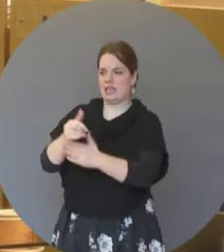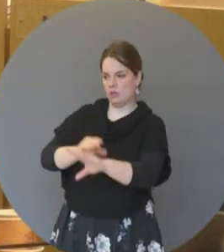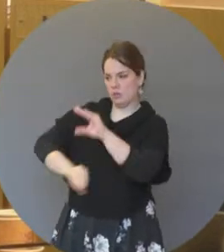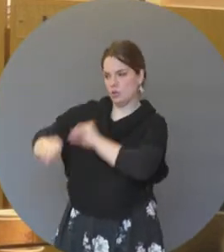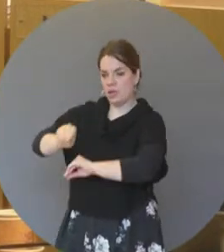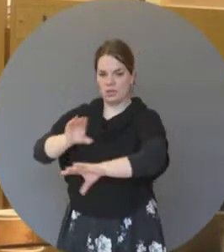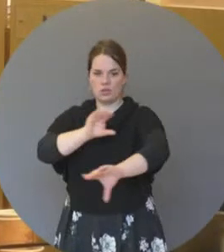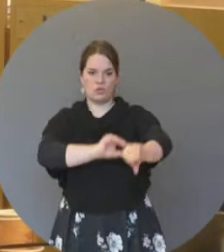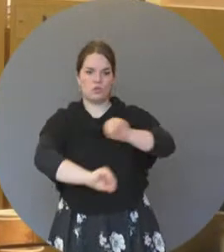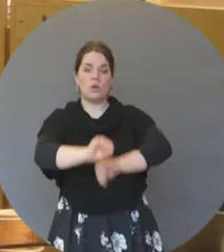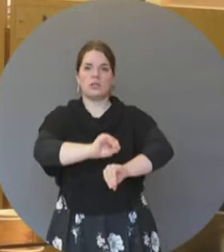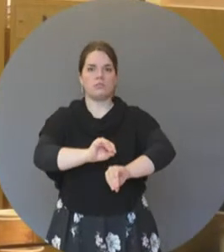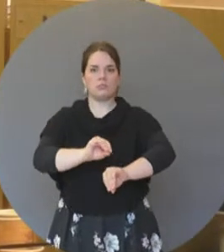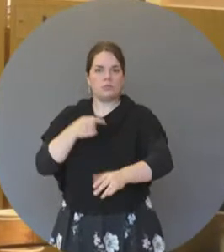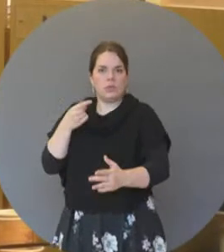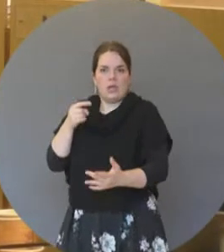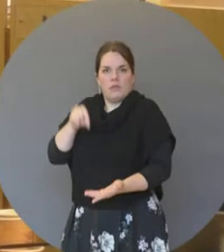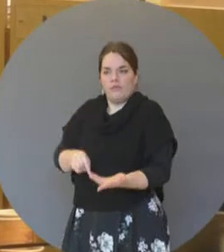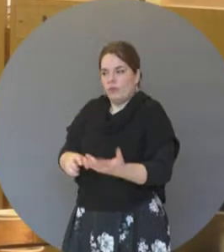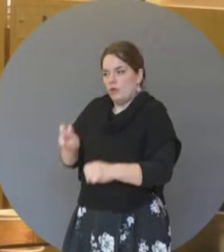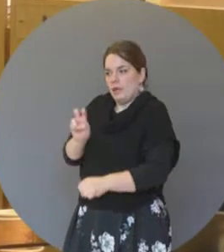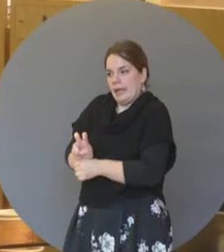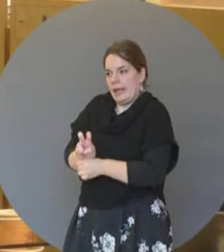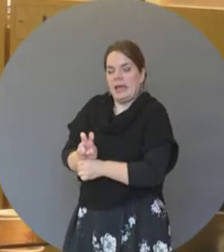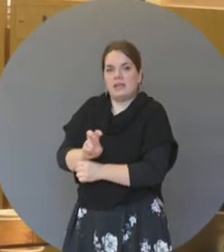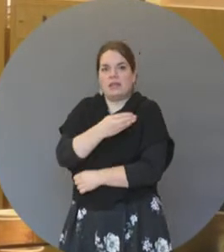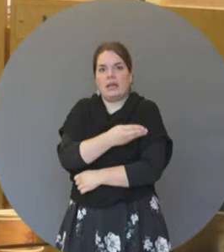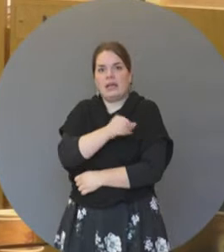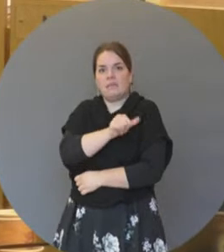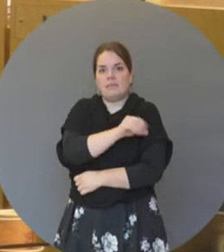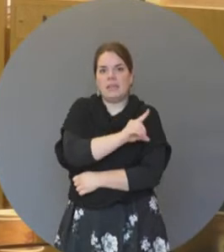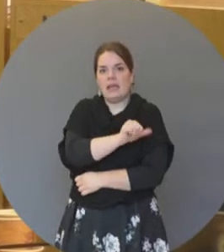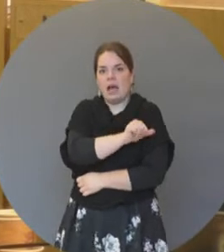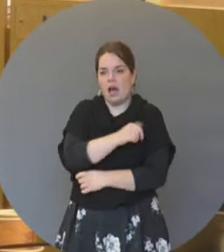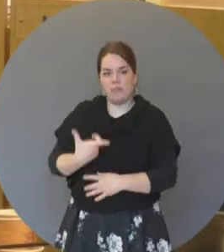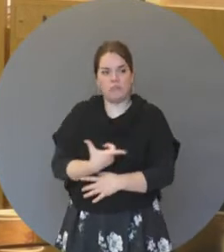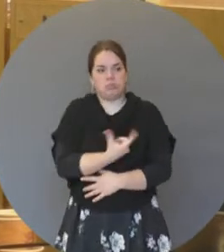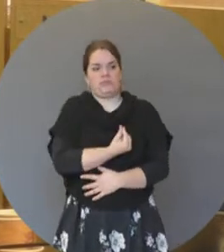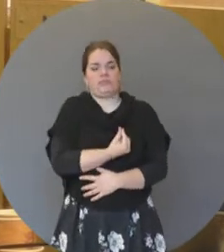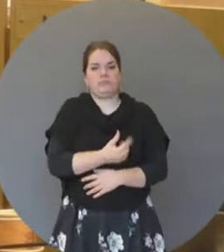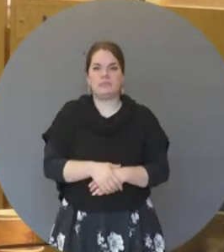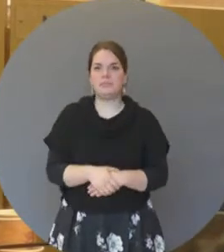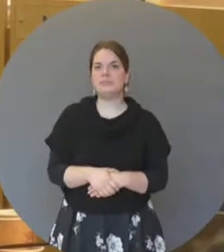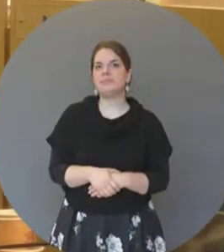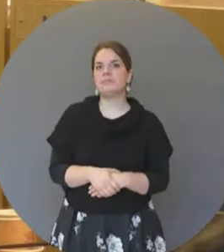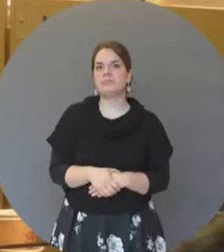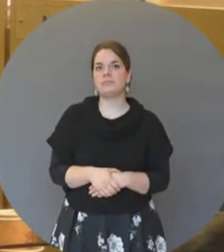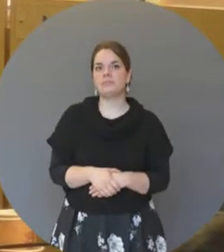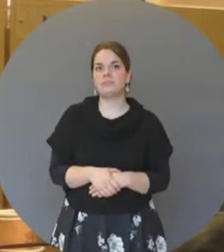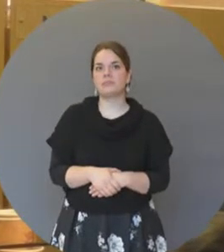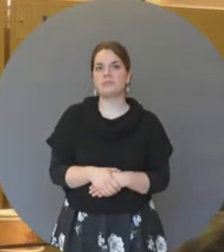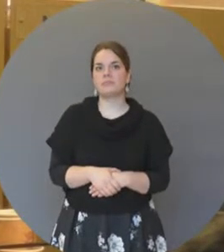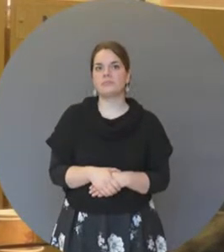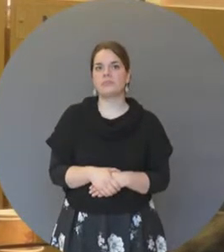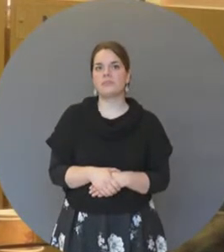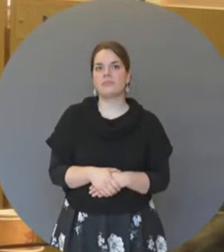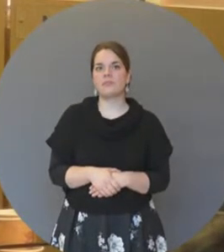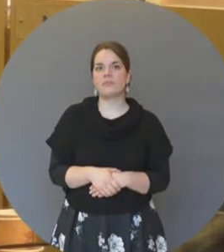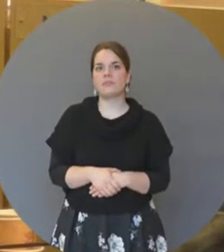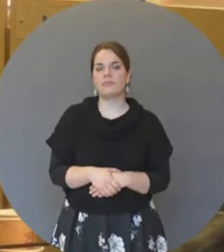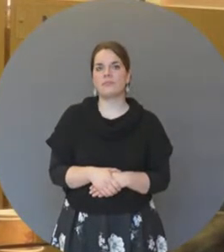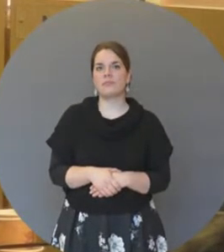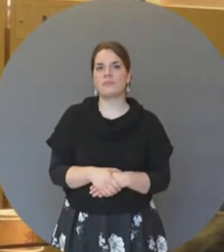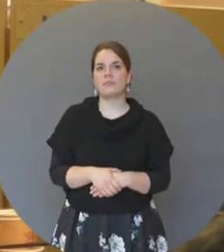à le rester dans la mise en oeuvre des maisons d'autonomie et des aidants vous dire également que nous